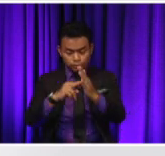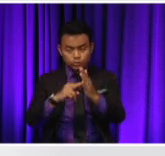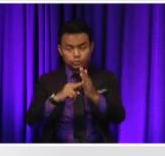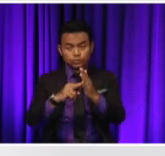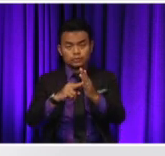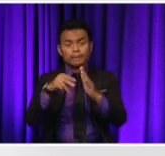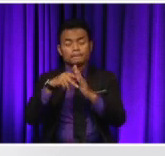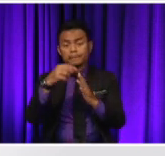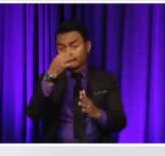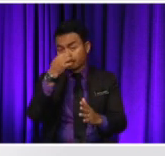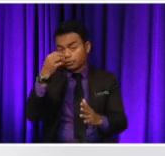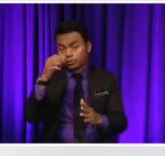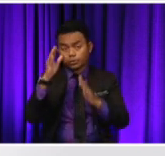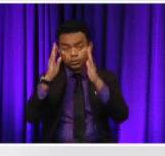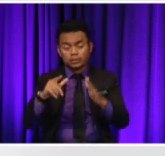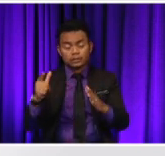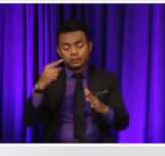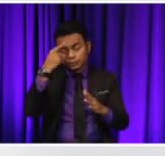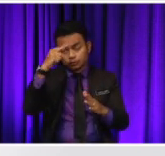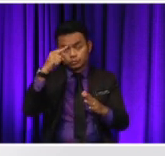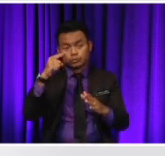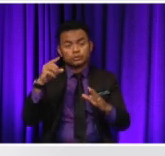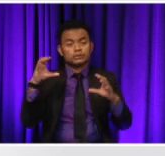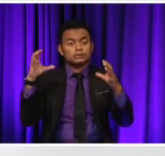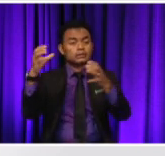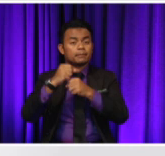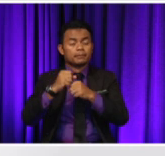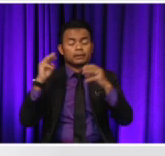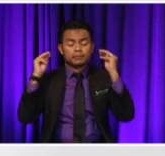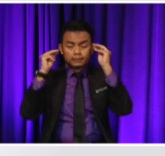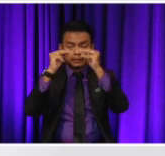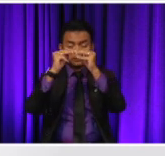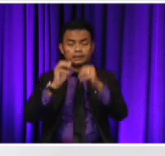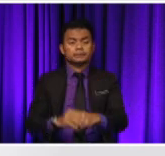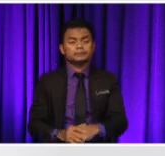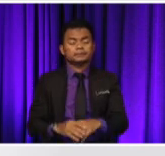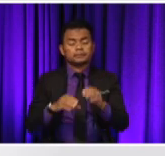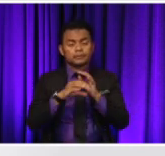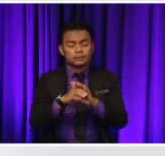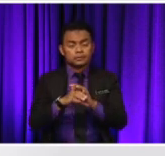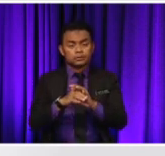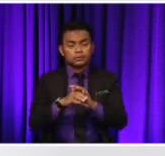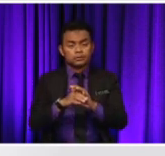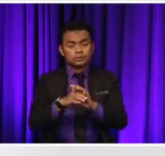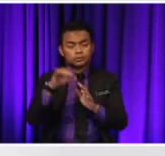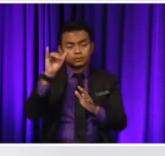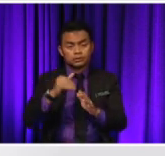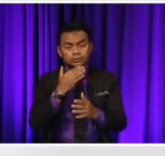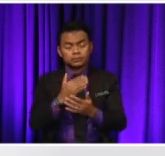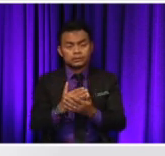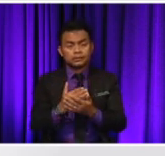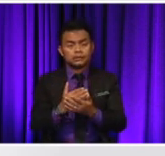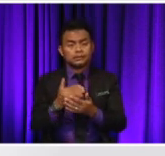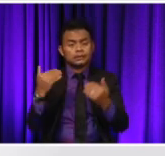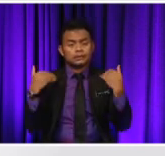melaksanakan arahan dan tugas untuk mencapai matlamat yang ditetapkan contohnya pengurusan yang baik memamerkan ciri-ciri